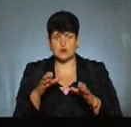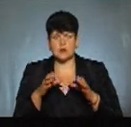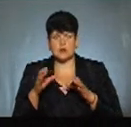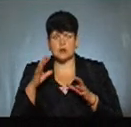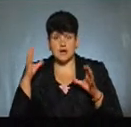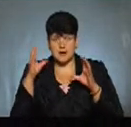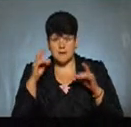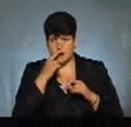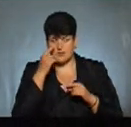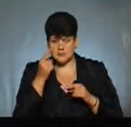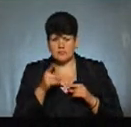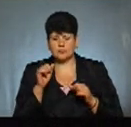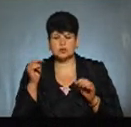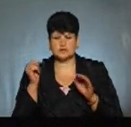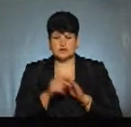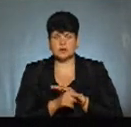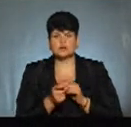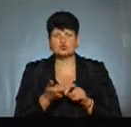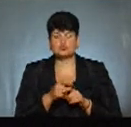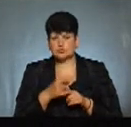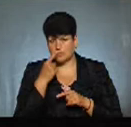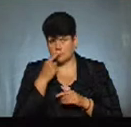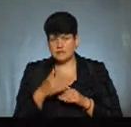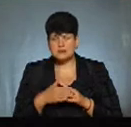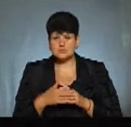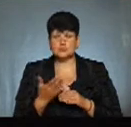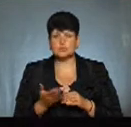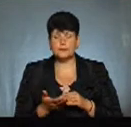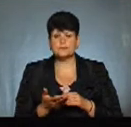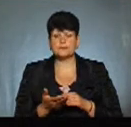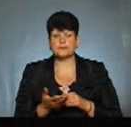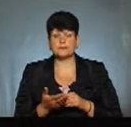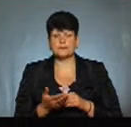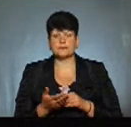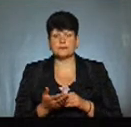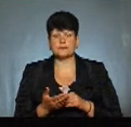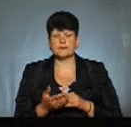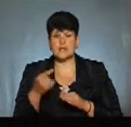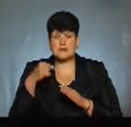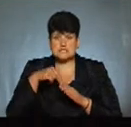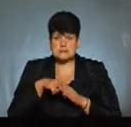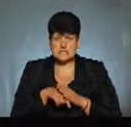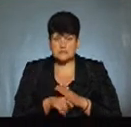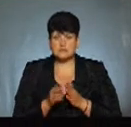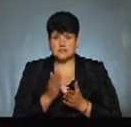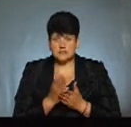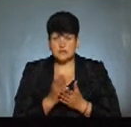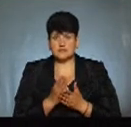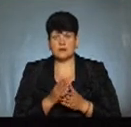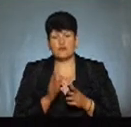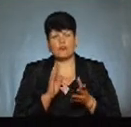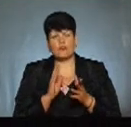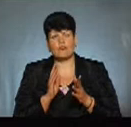маєте час, ви можете втекти. Якщо це вже дуже близько над вами, тоді в заглибину якусь, бажано десь в